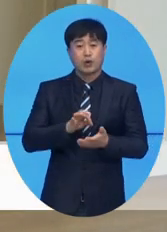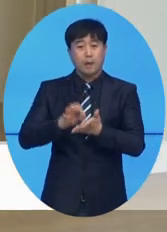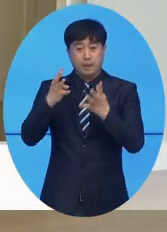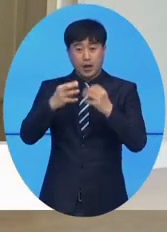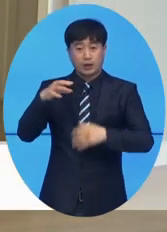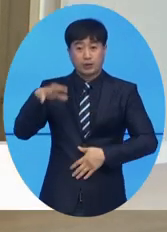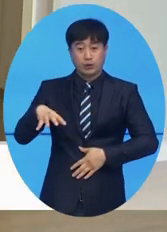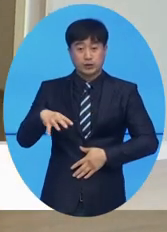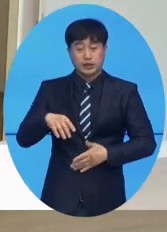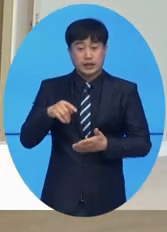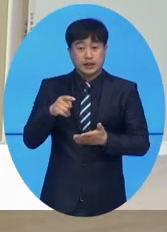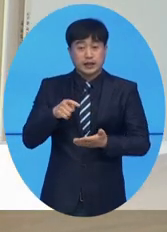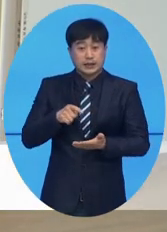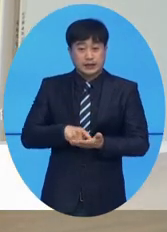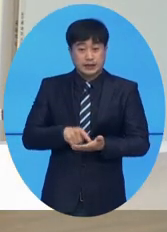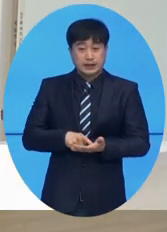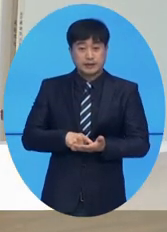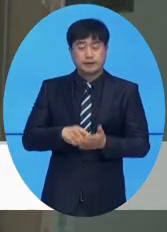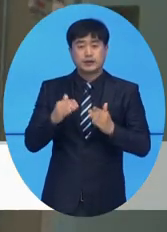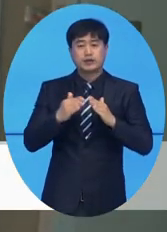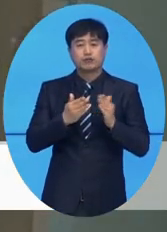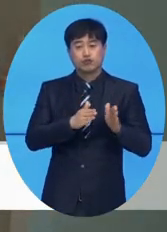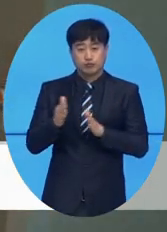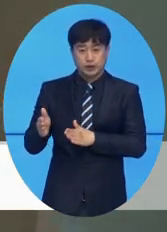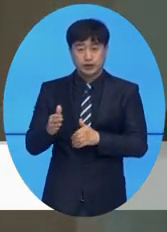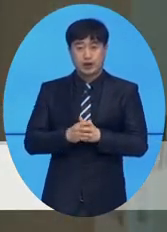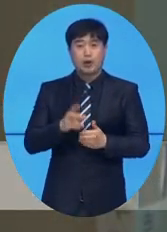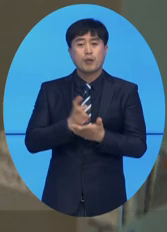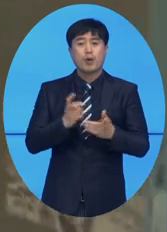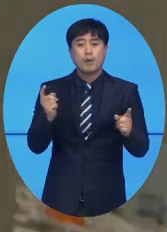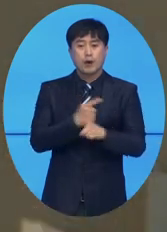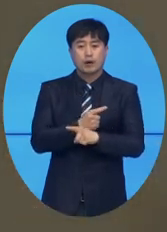긴급 지원주택을 추가 확보하고 조례 개정을 통해